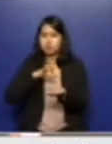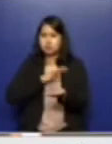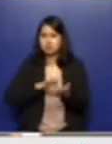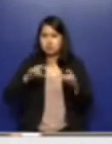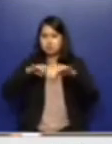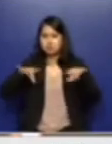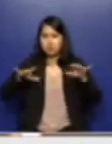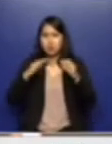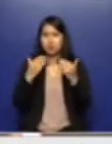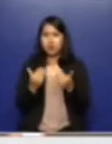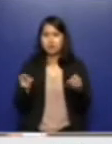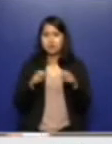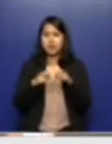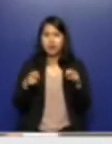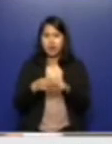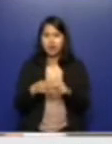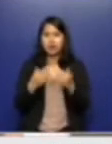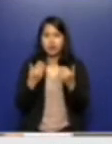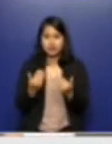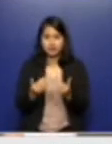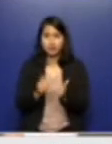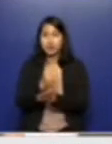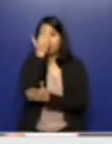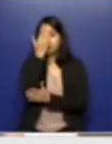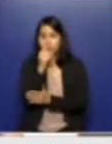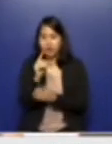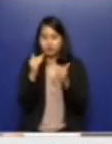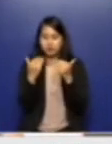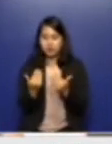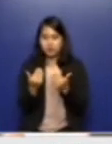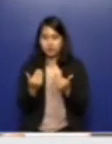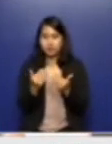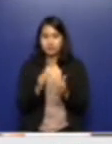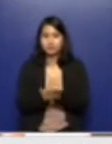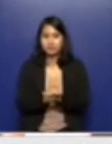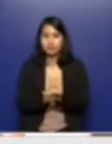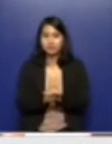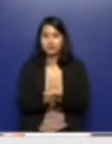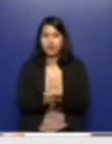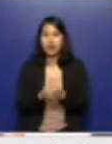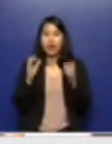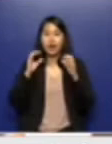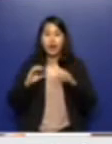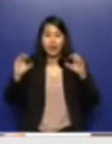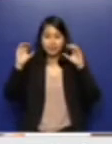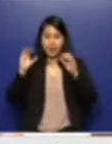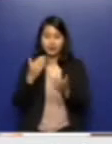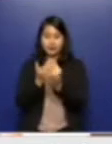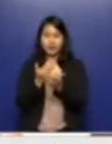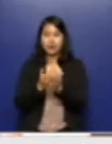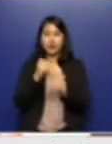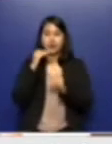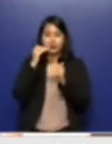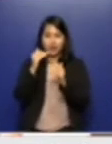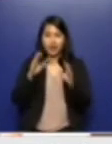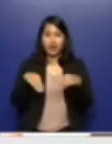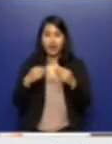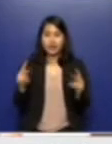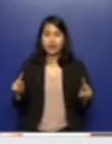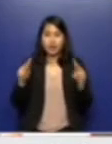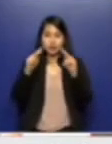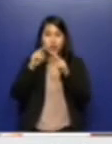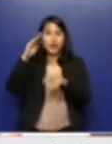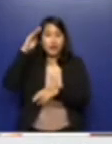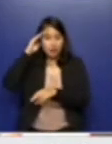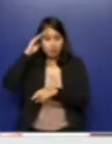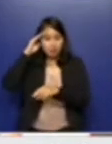ถานการณ์บ้านเมืองของเรานะครับเพราะในช่วงนี้นะฮะการที่รัฐบาลไปตั้งงบประมาณให้กระทรวงกลาโหมโดยไม่ได้ลด